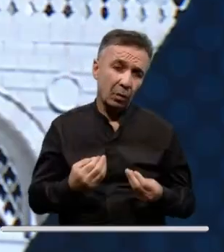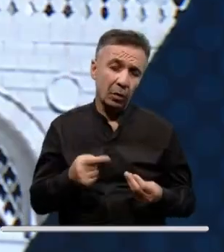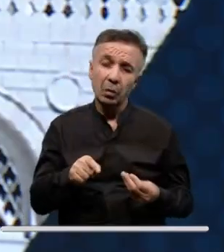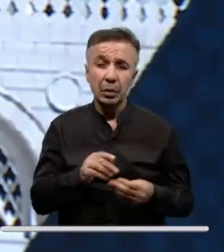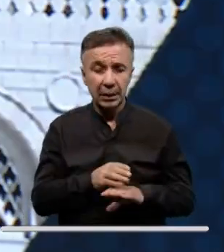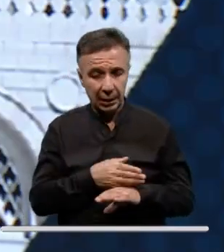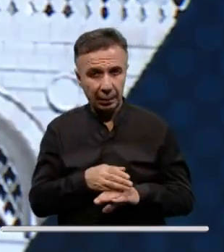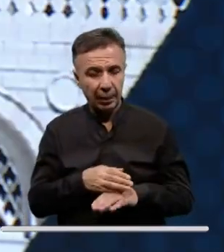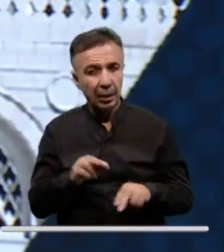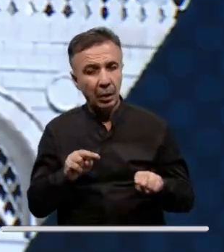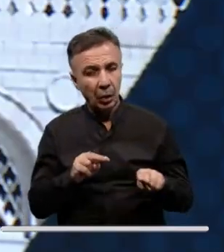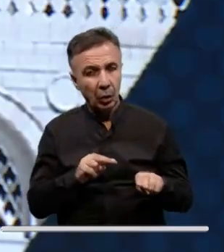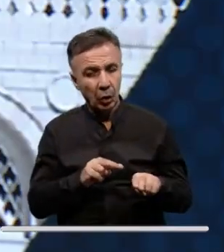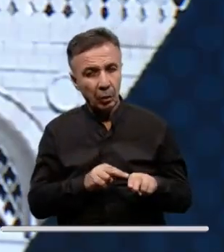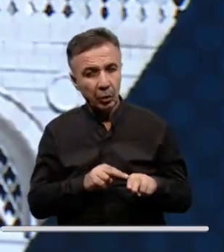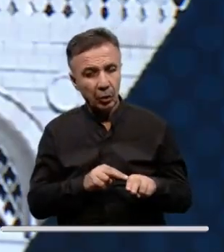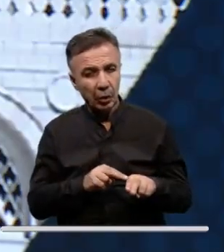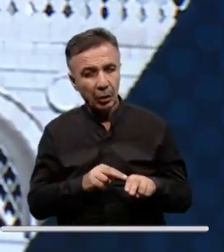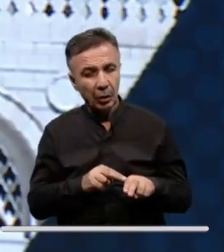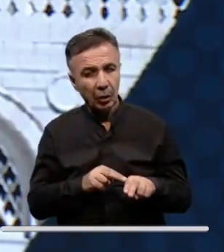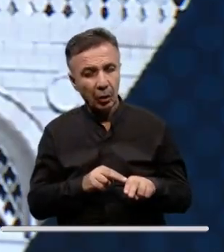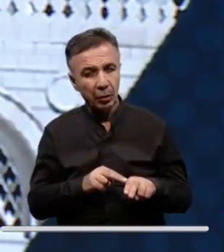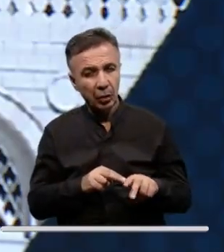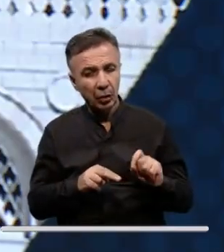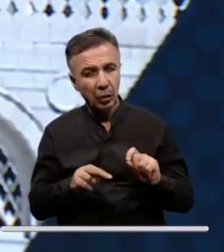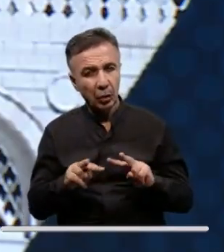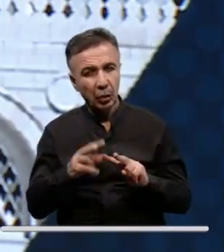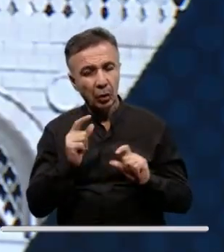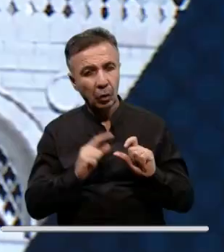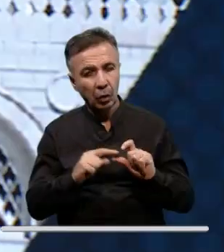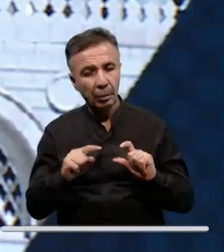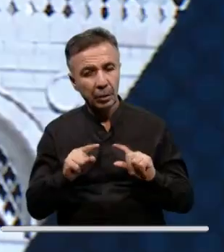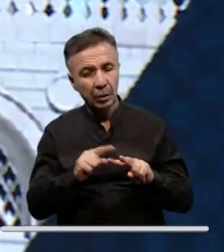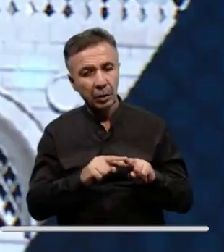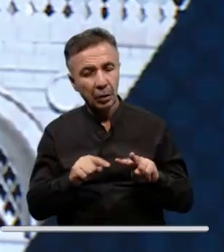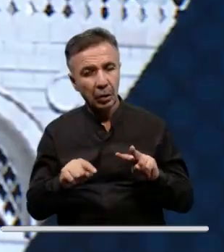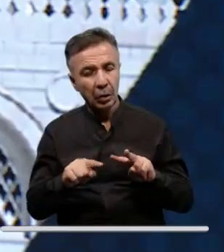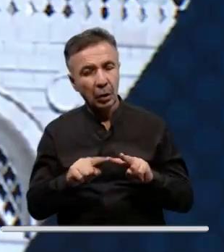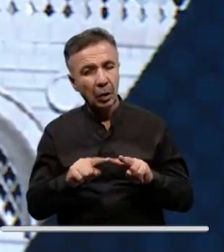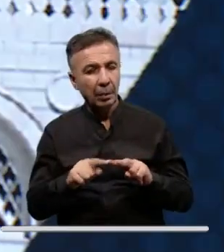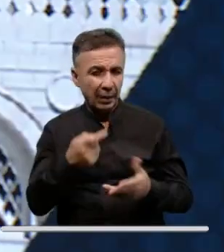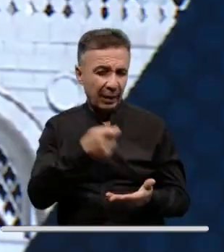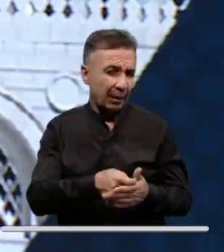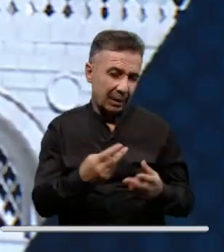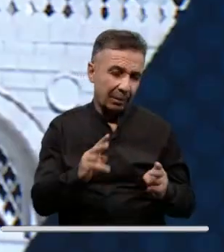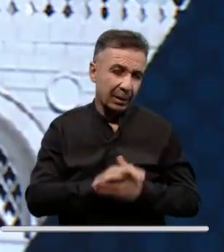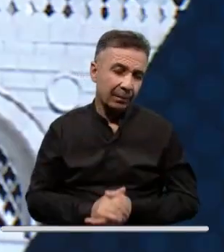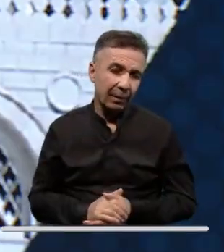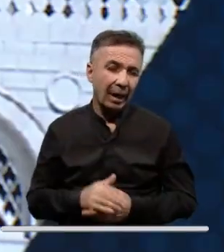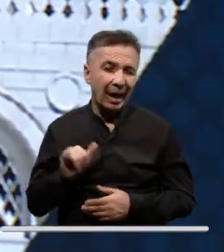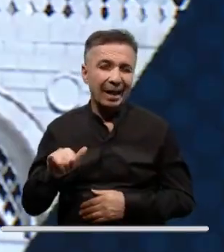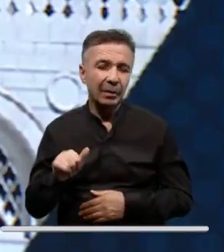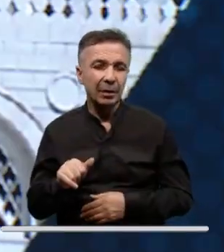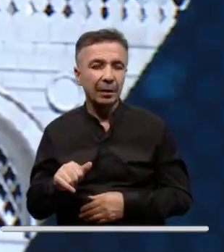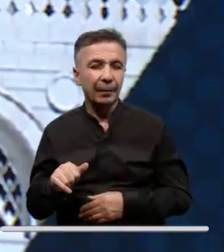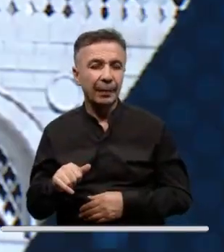dolayı komisyon bedelinin verilmesinde bir sakınca yoktur aynı husus Eee maaş kartı dediğimiz